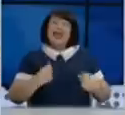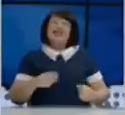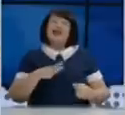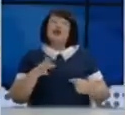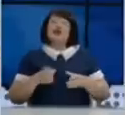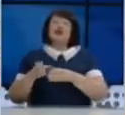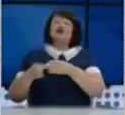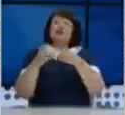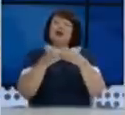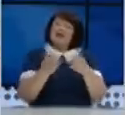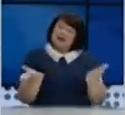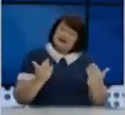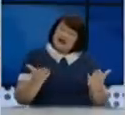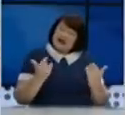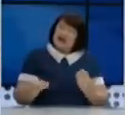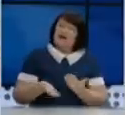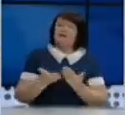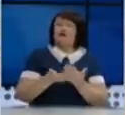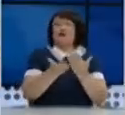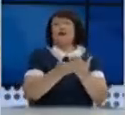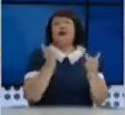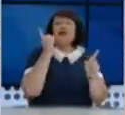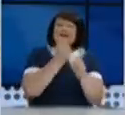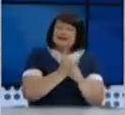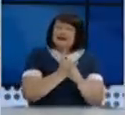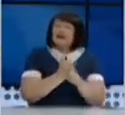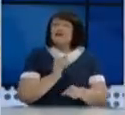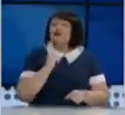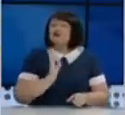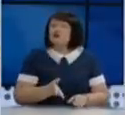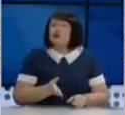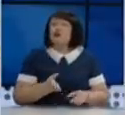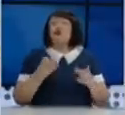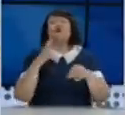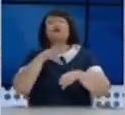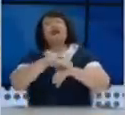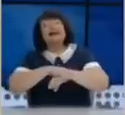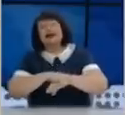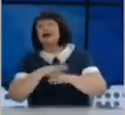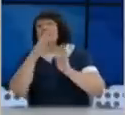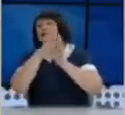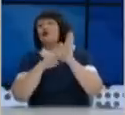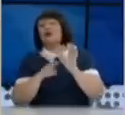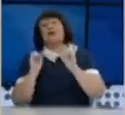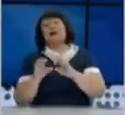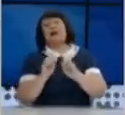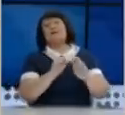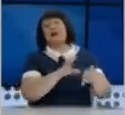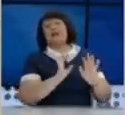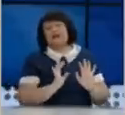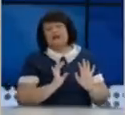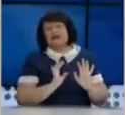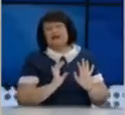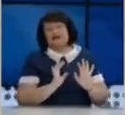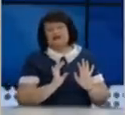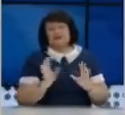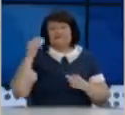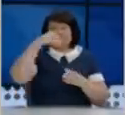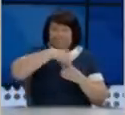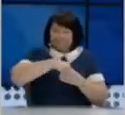ομάδων βάσει της εξειδίκευσης που διαθέτουν, με κατάλληλα προγράμματα εκπαίδευσης και καλύτερη ενσωμάτωσή τους